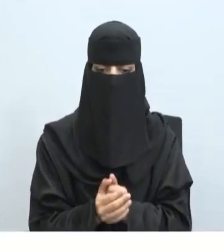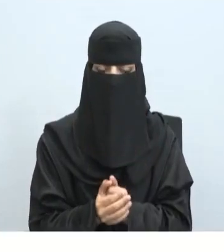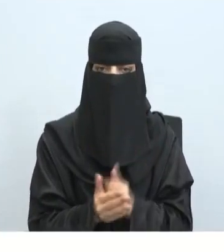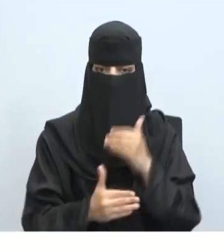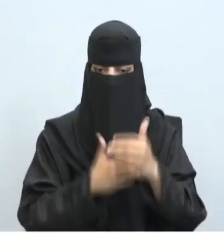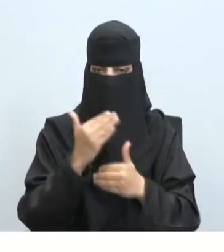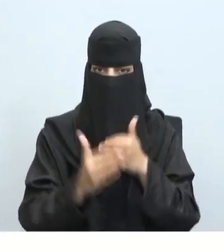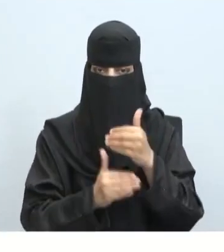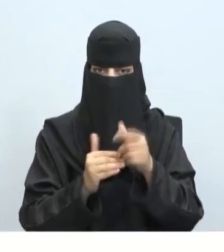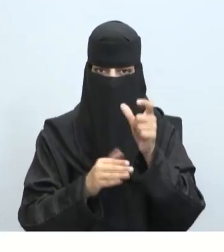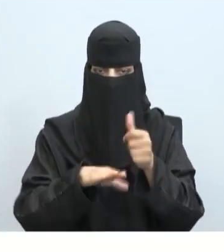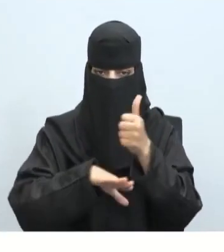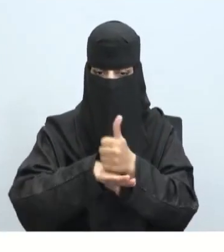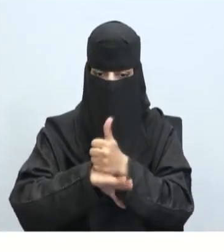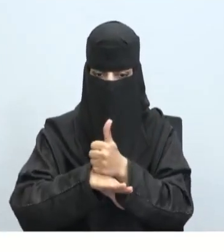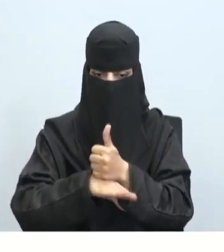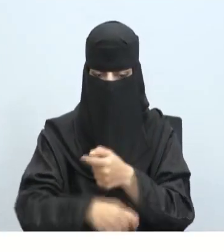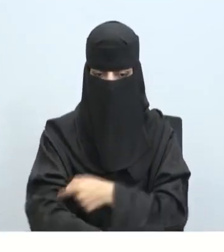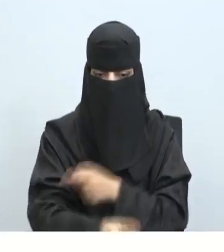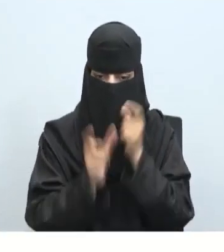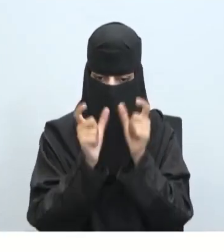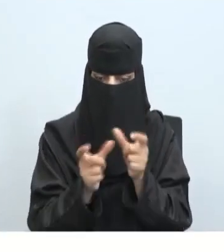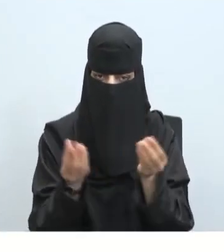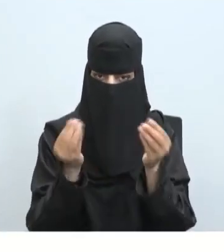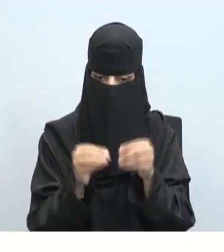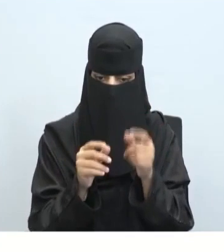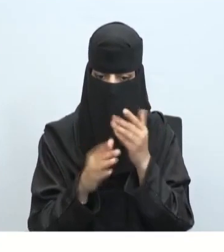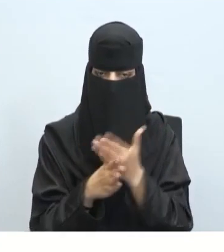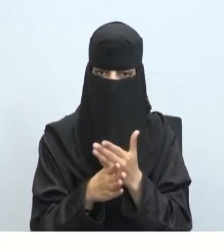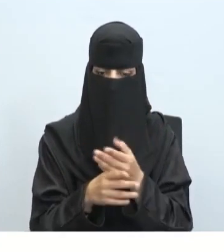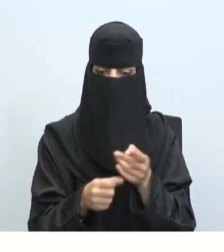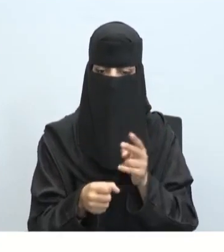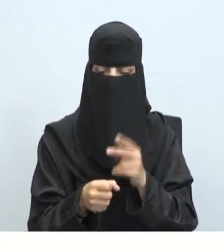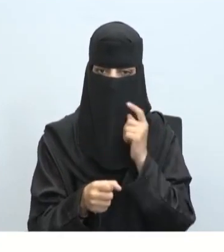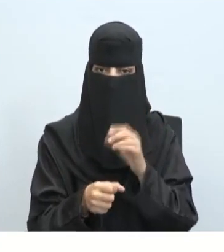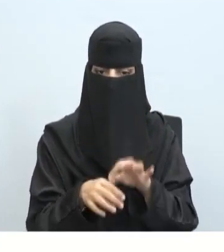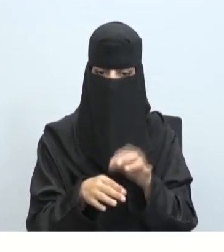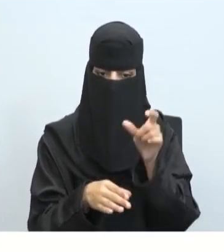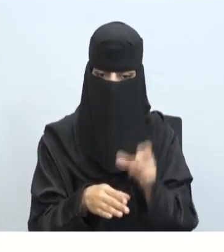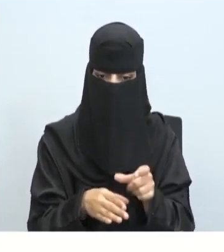طور المسلمون اسس الطب واعتنوا به لاهتمامه بصحه